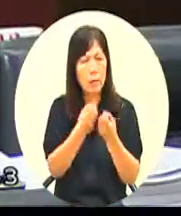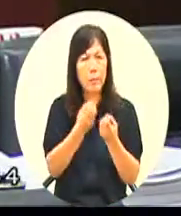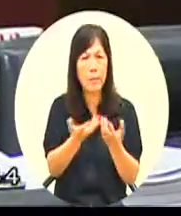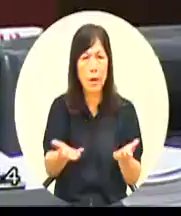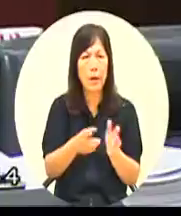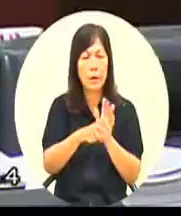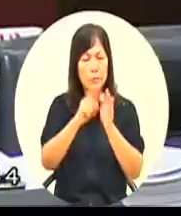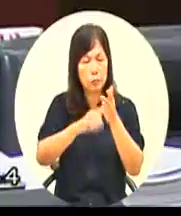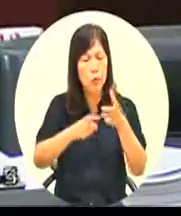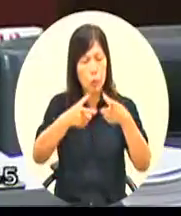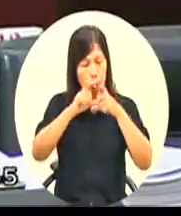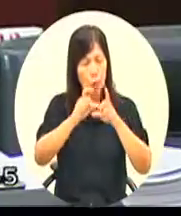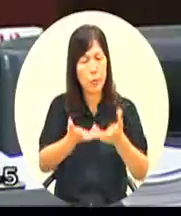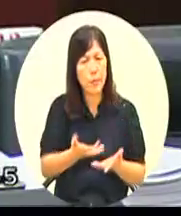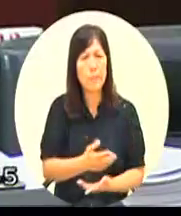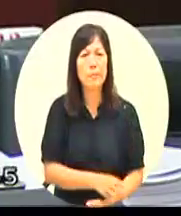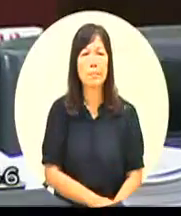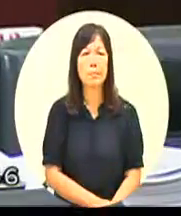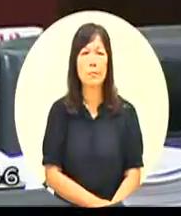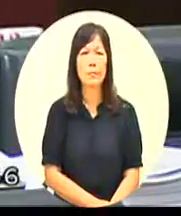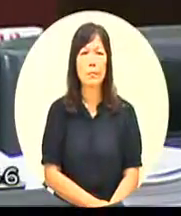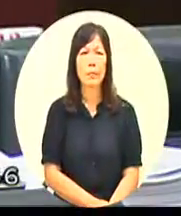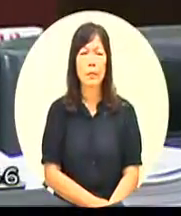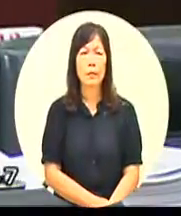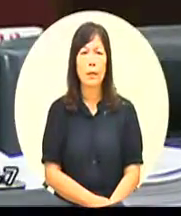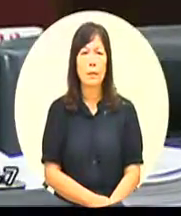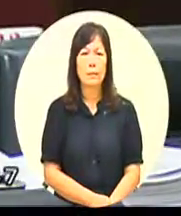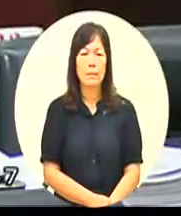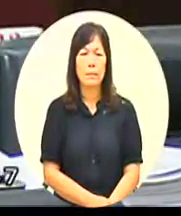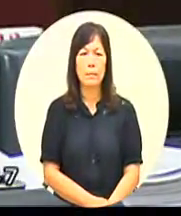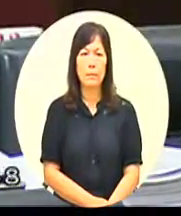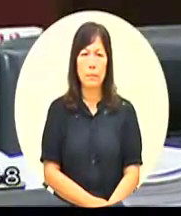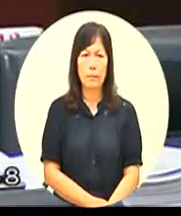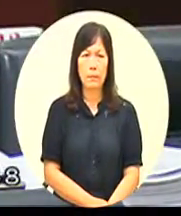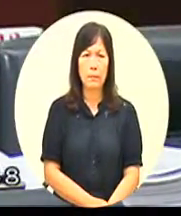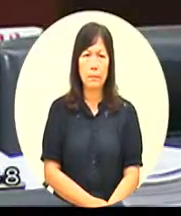跟我答复一下？好 ，OK， 来处长。